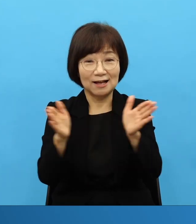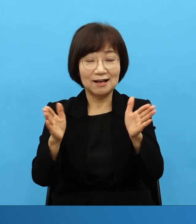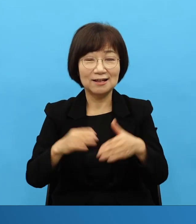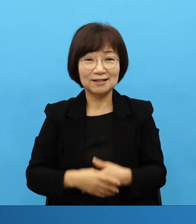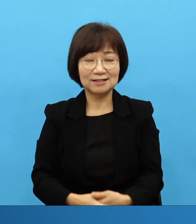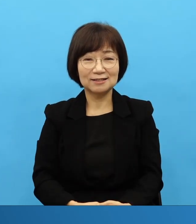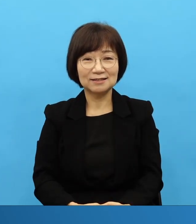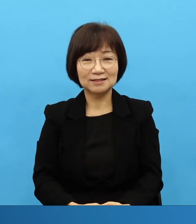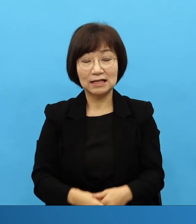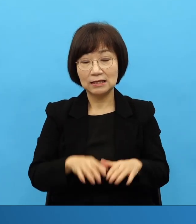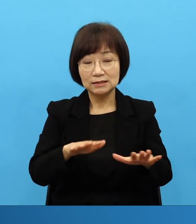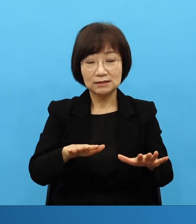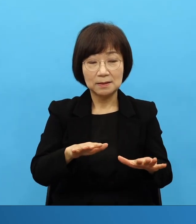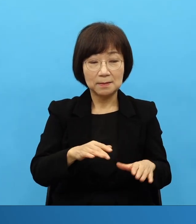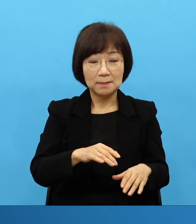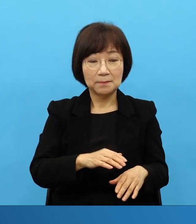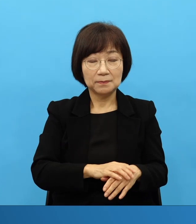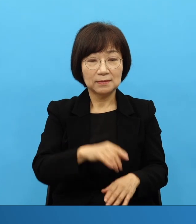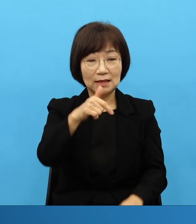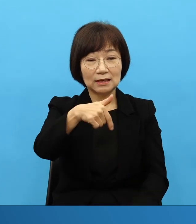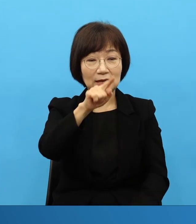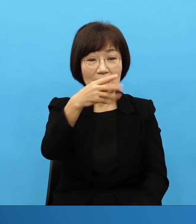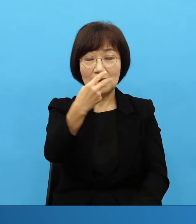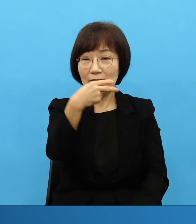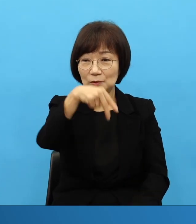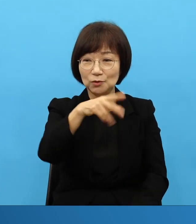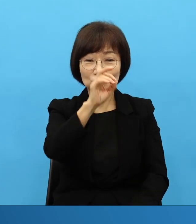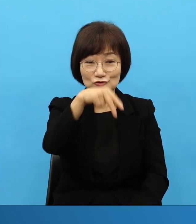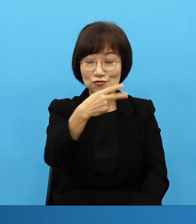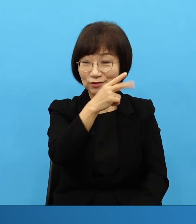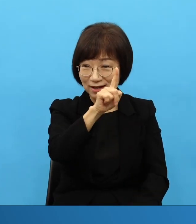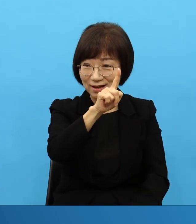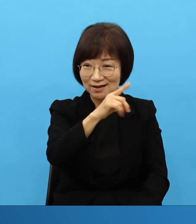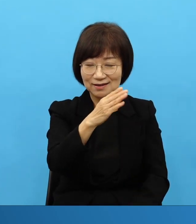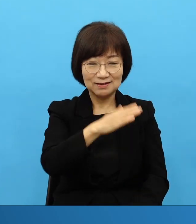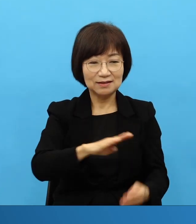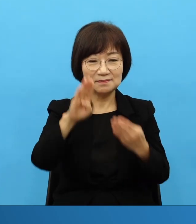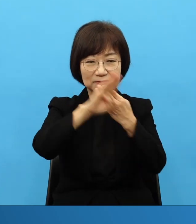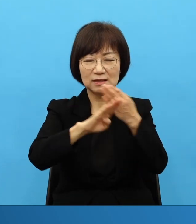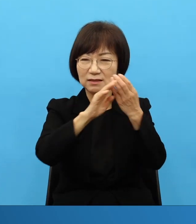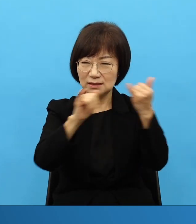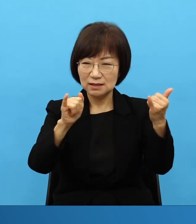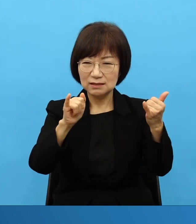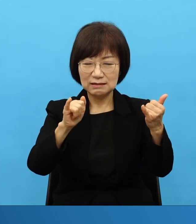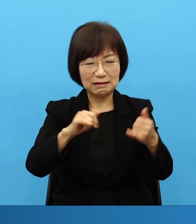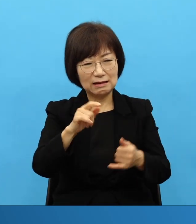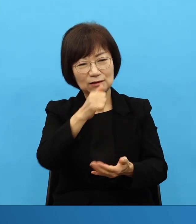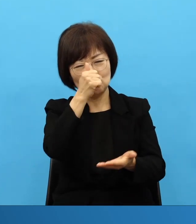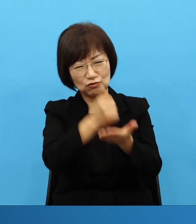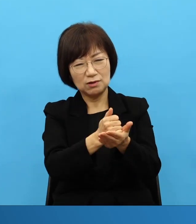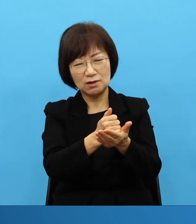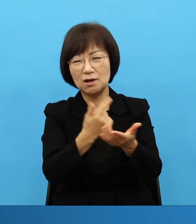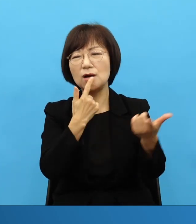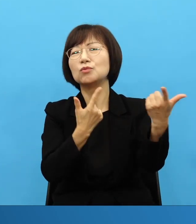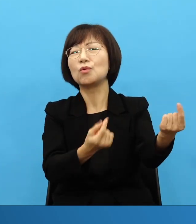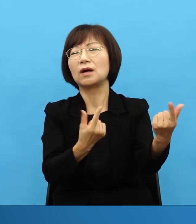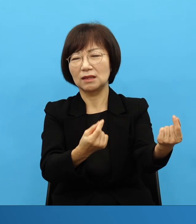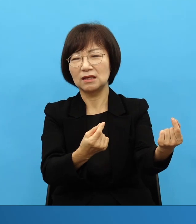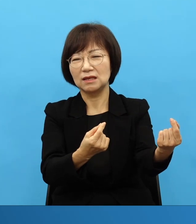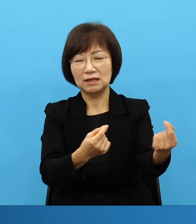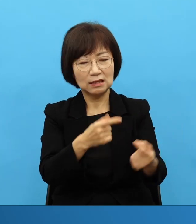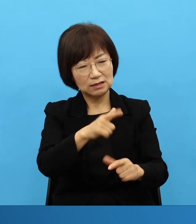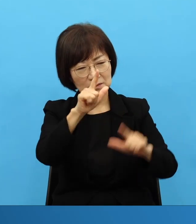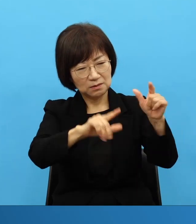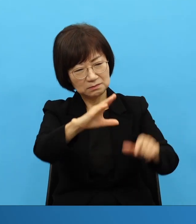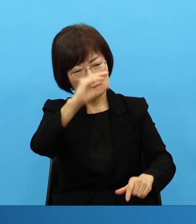죄나 바리새인들의 죄나 도망간 놈들 똑같아. 저래 가지고는 아무것도 안 되는 The 거예요. sin of Judas Iscariot, the sin of all the Jews and the Pharisees, it's all